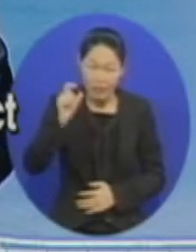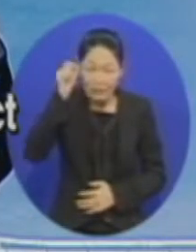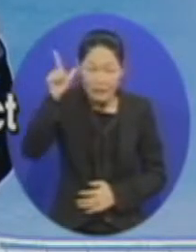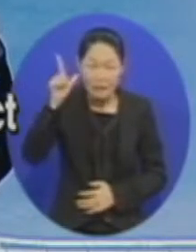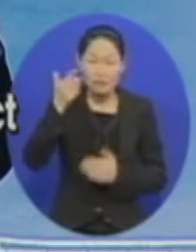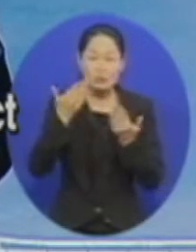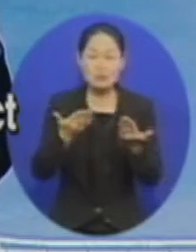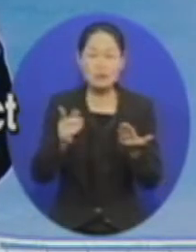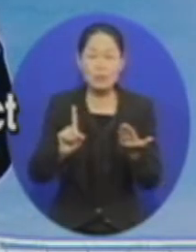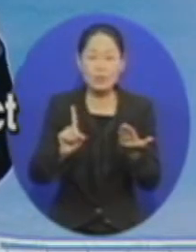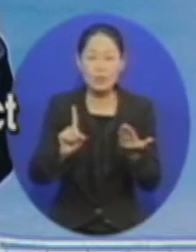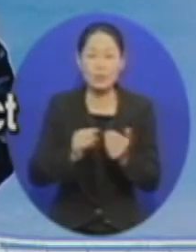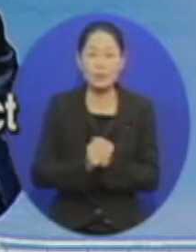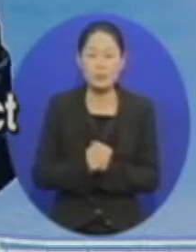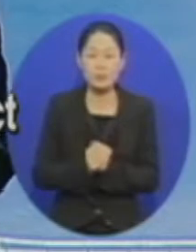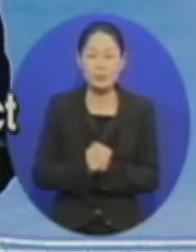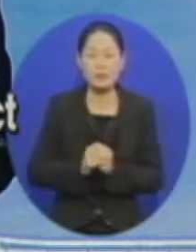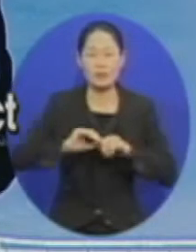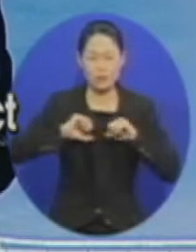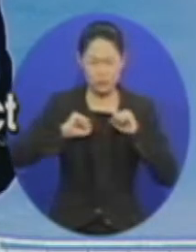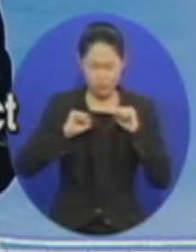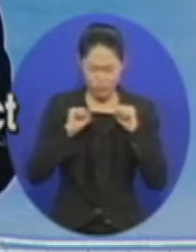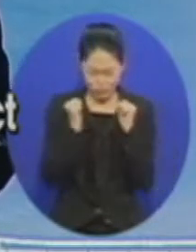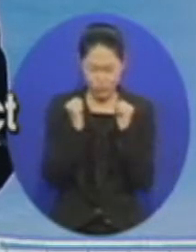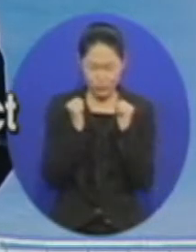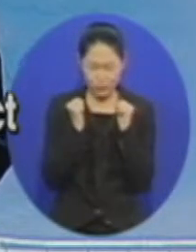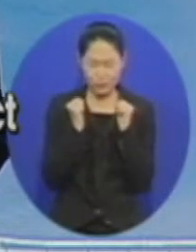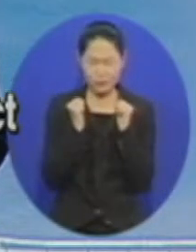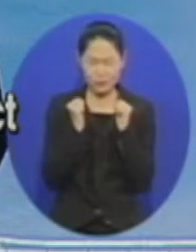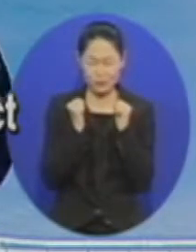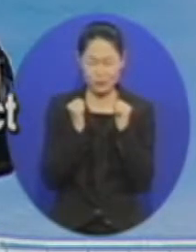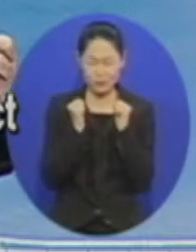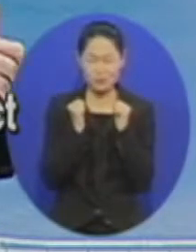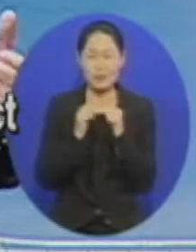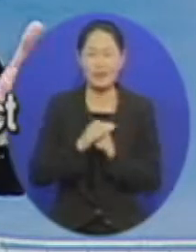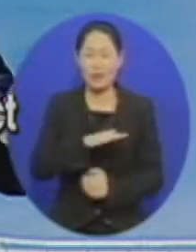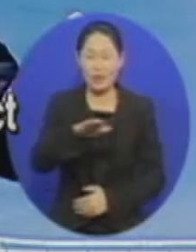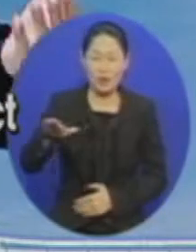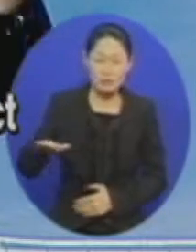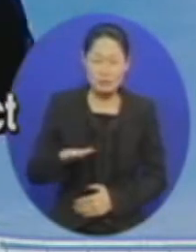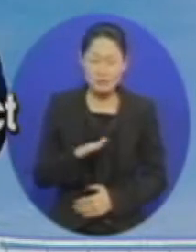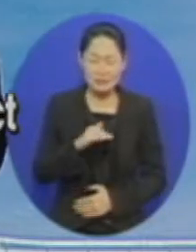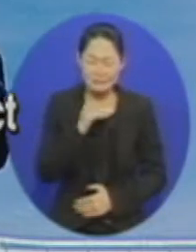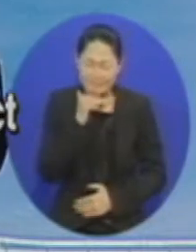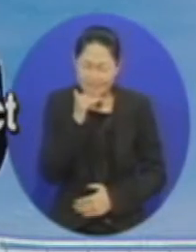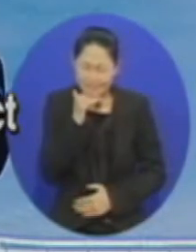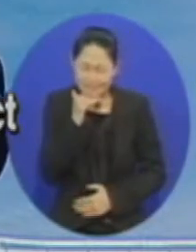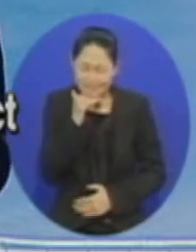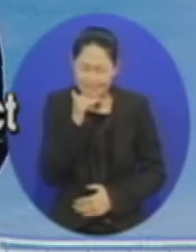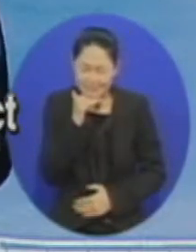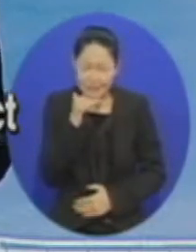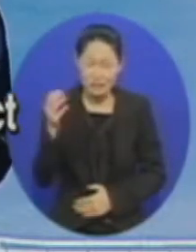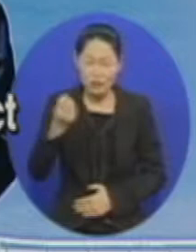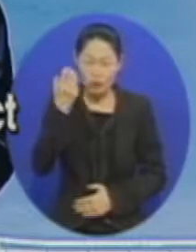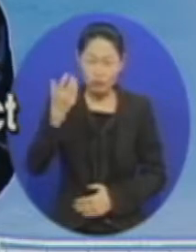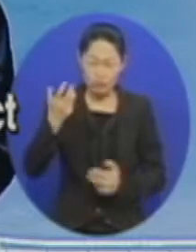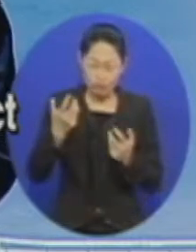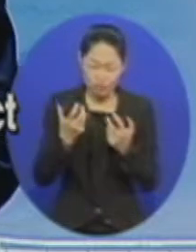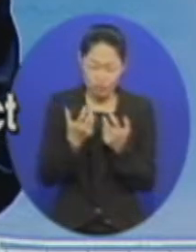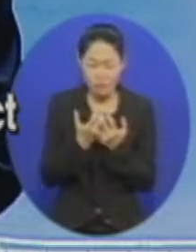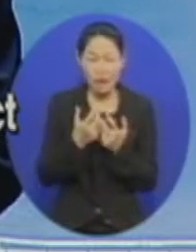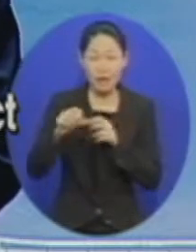것은 순종 하셨습니까 여러분이 기대하는 성령의 충만한 어떤 역사가 아직은